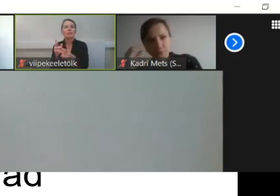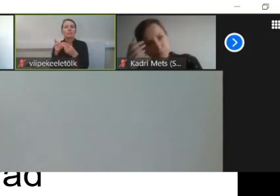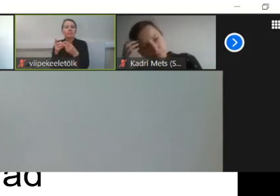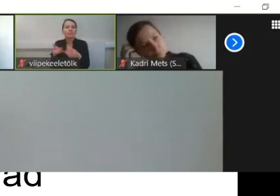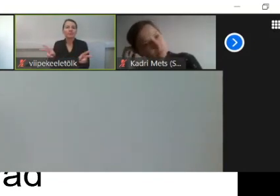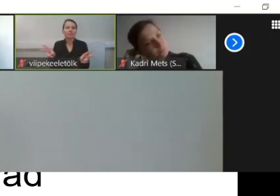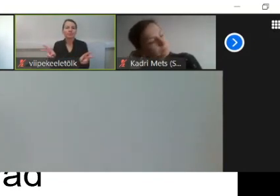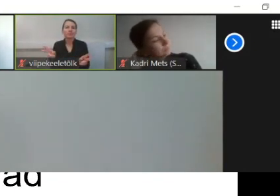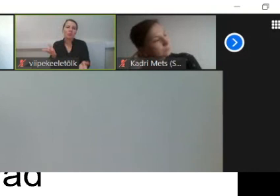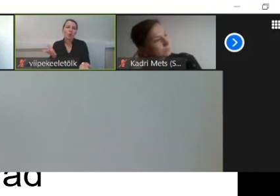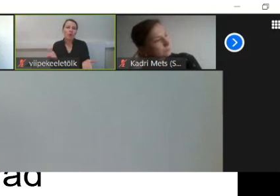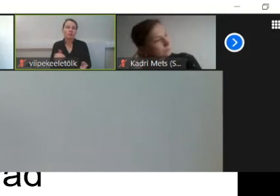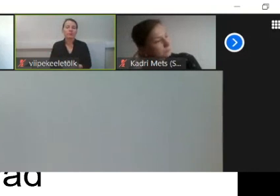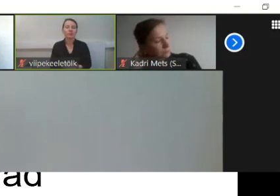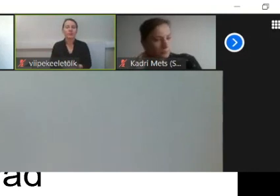Aga siin jah.